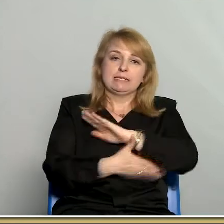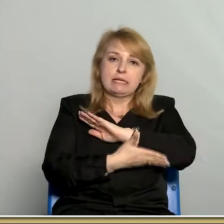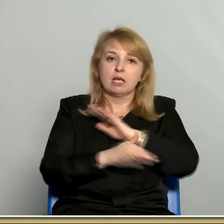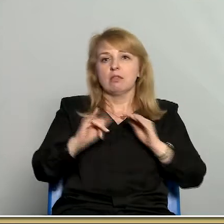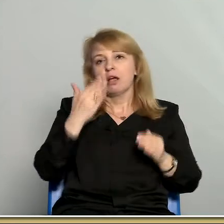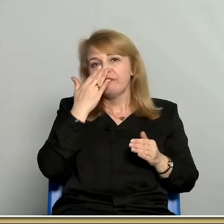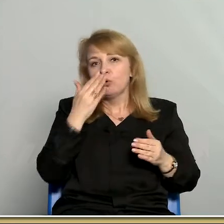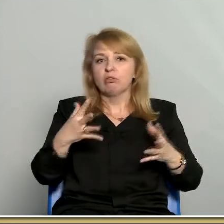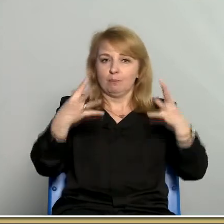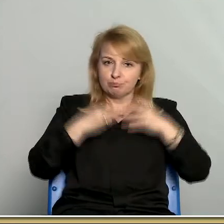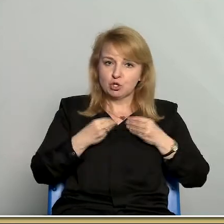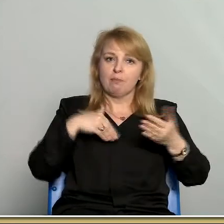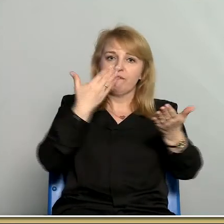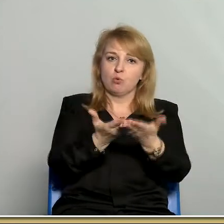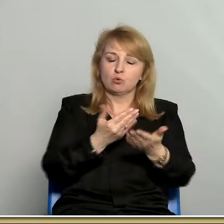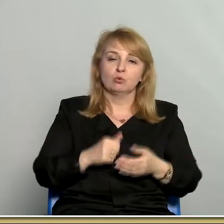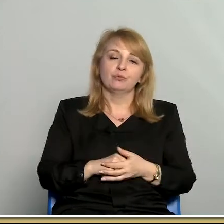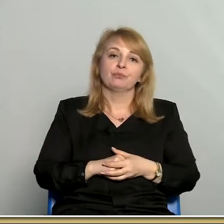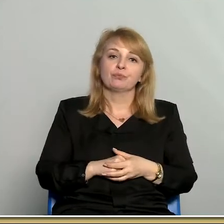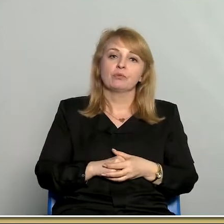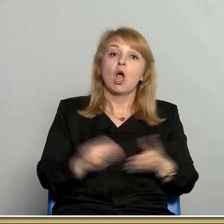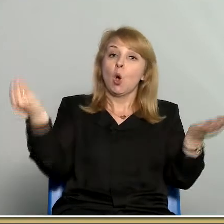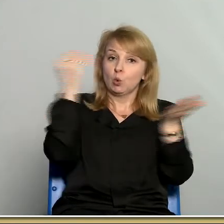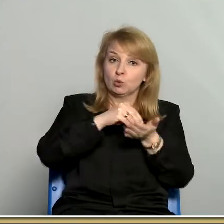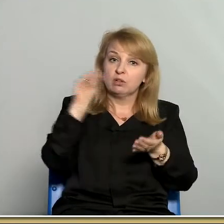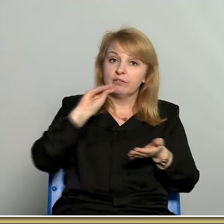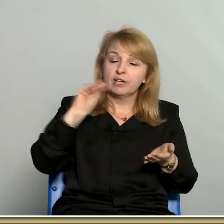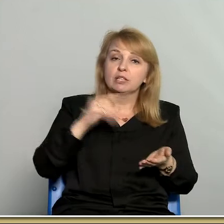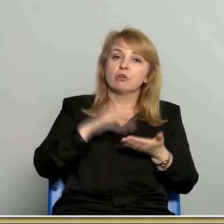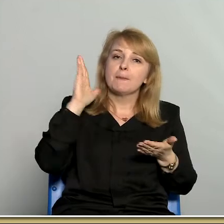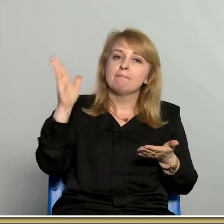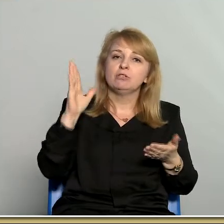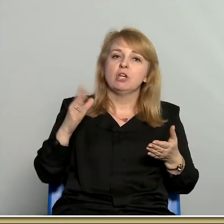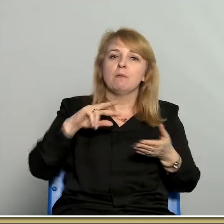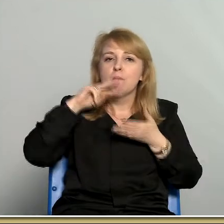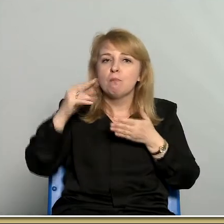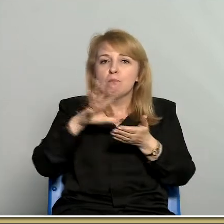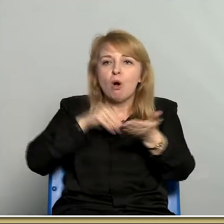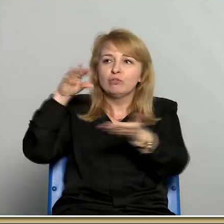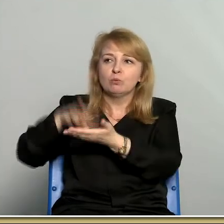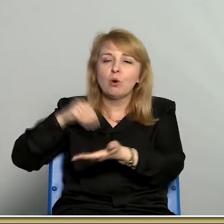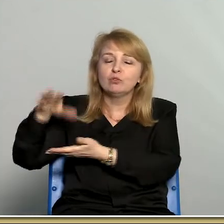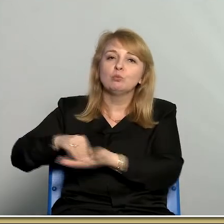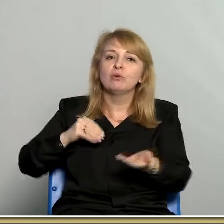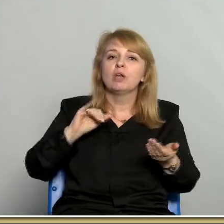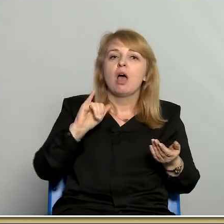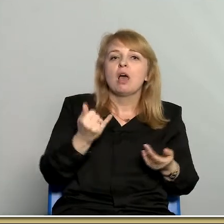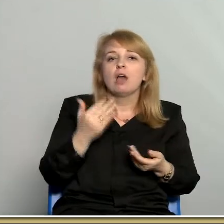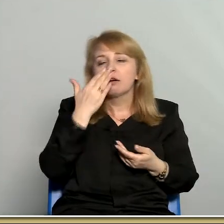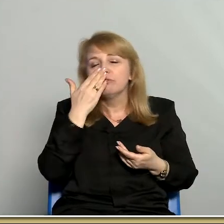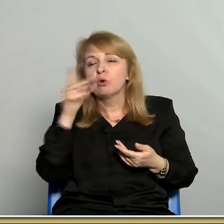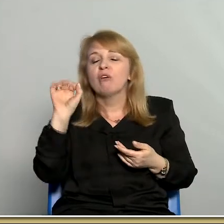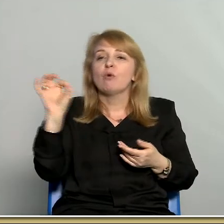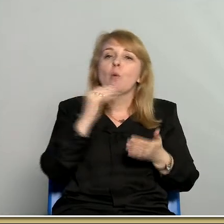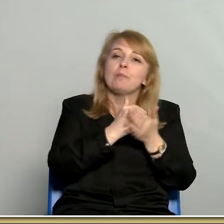będziemy te wnioski oceniać. Dodatkowo będziemy mieli powtórzenie pewne, czyli to co było w tym okresie